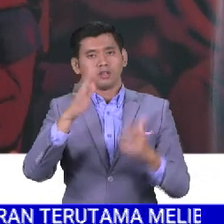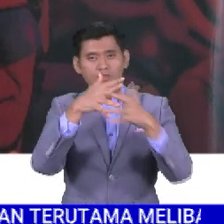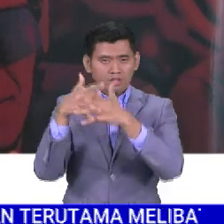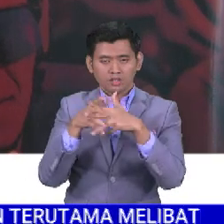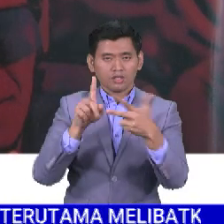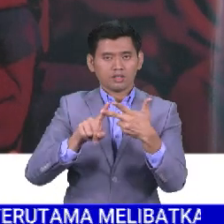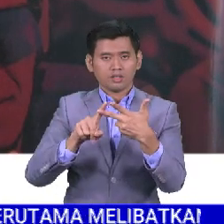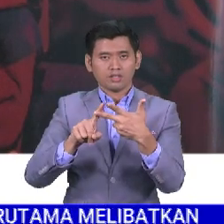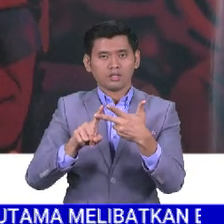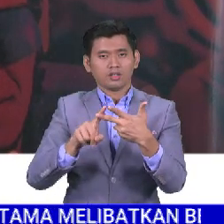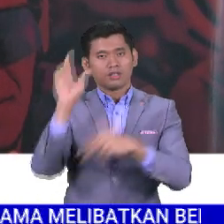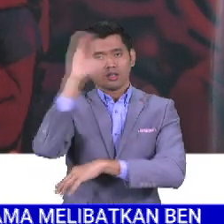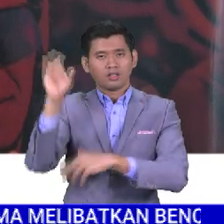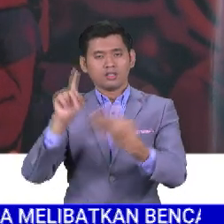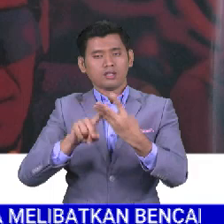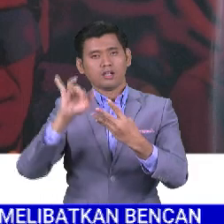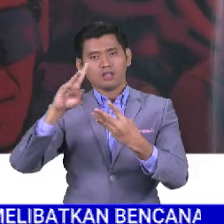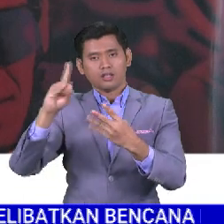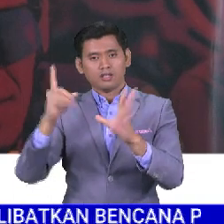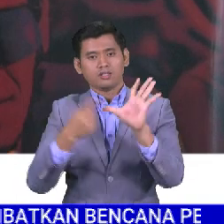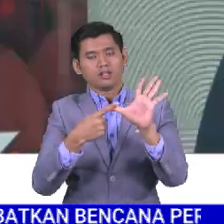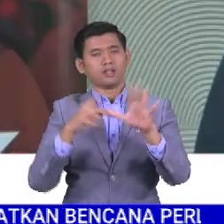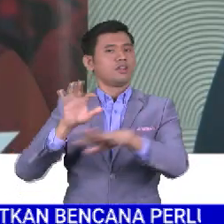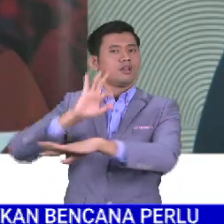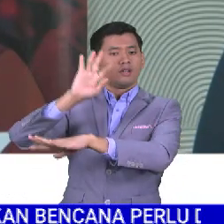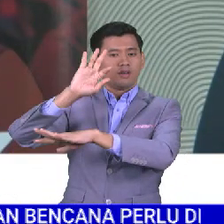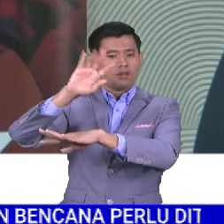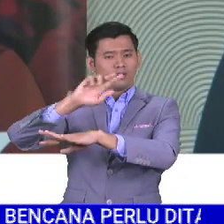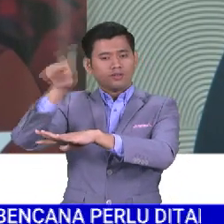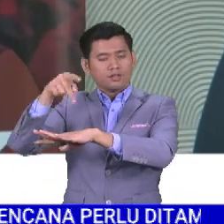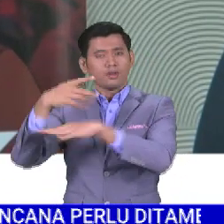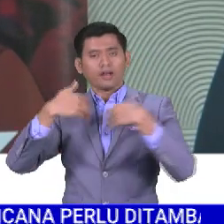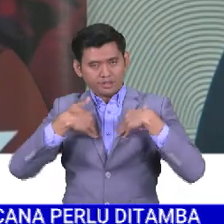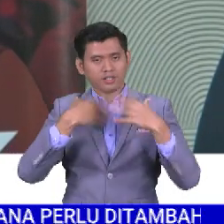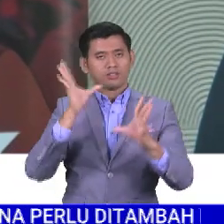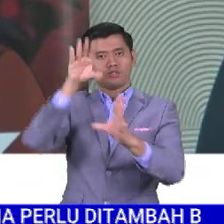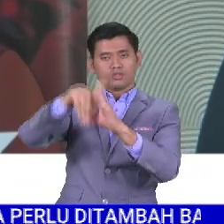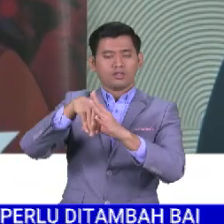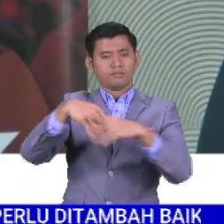Kanada, Ireland dan Filipina. Jadi ini salah satu